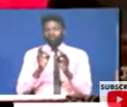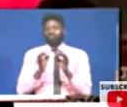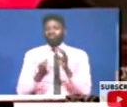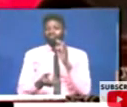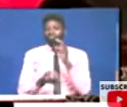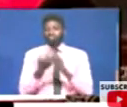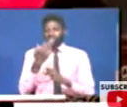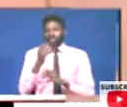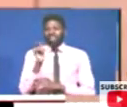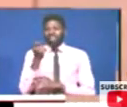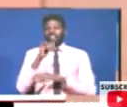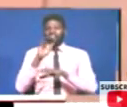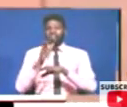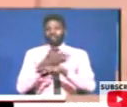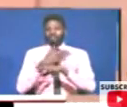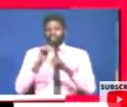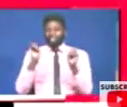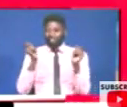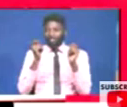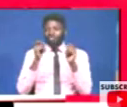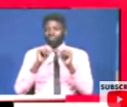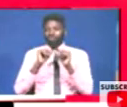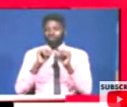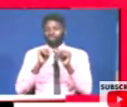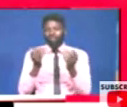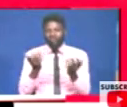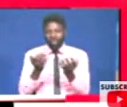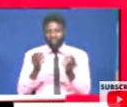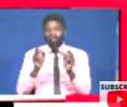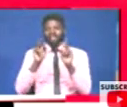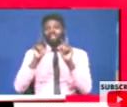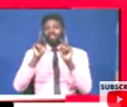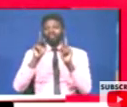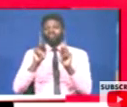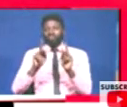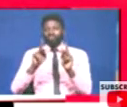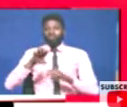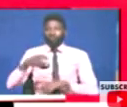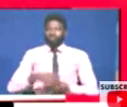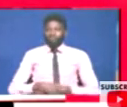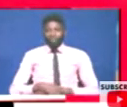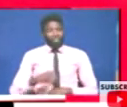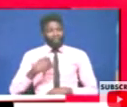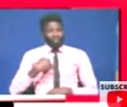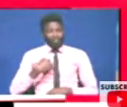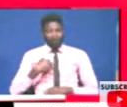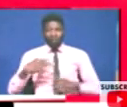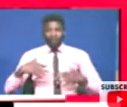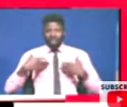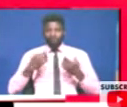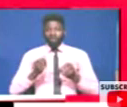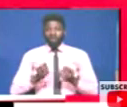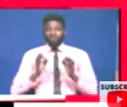muziki ambayo inaendelea katika kaunti ya Kisumu. It is now my pleasure to officially open